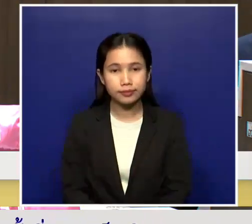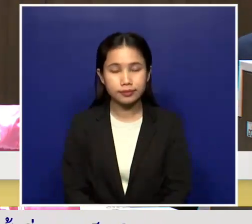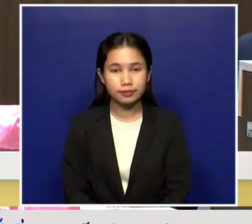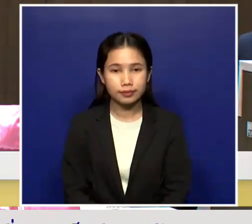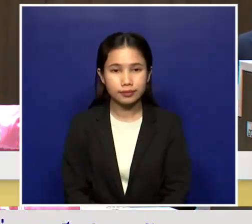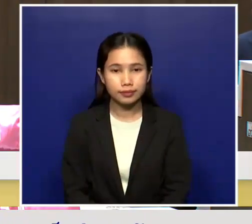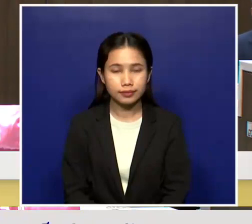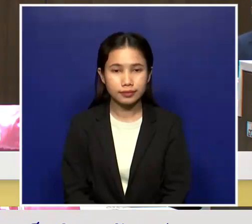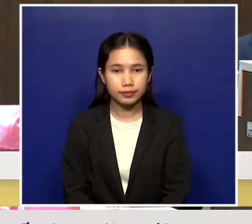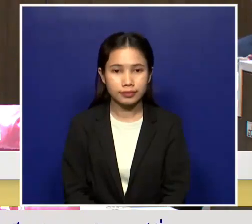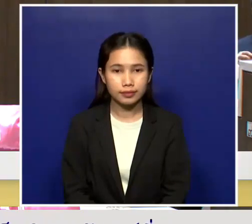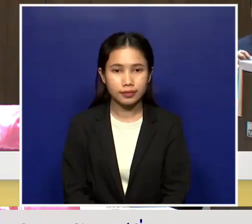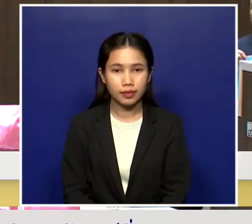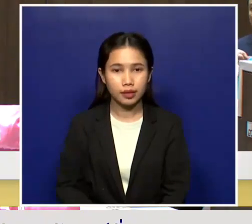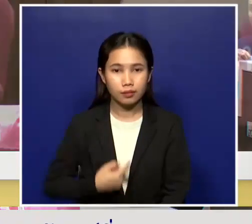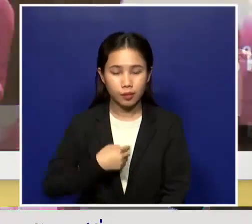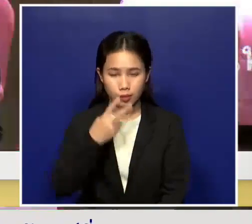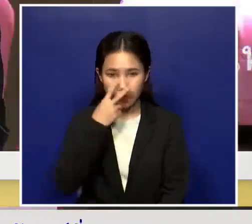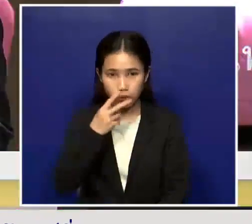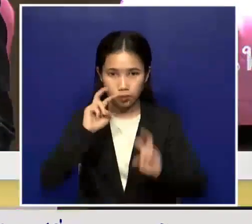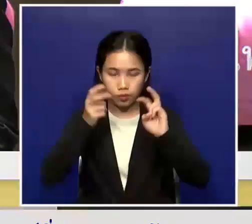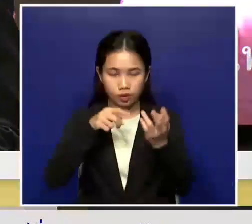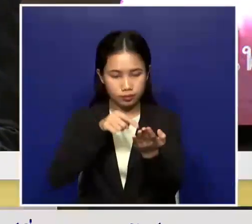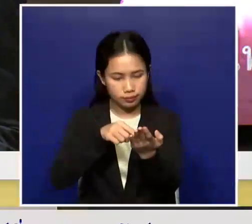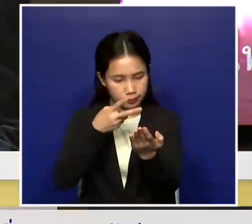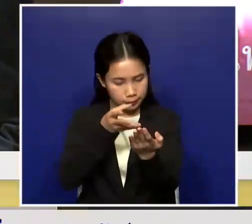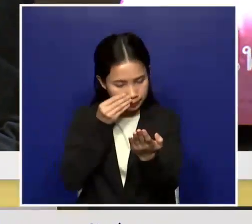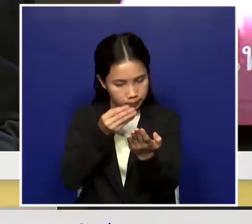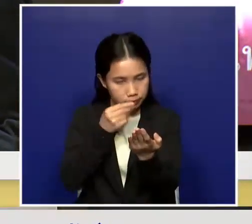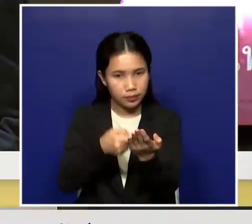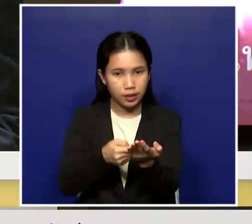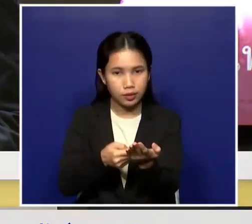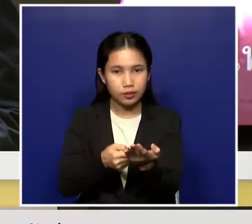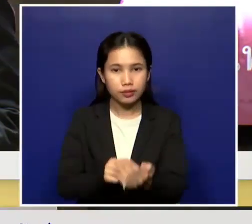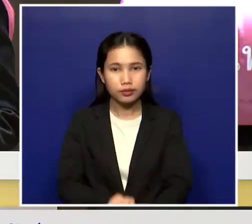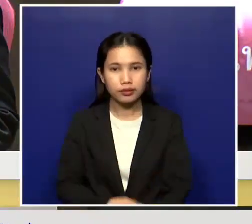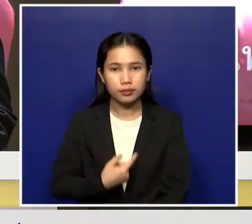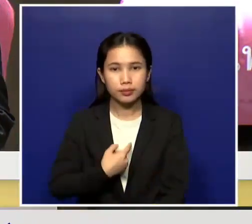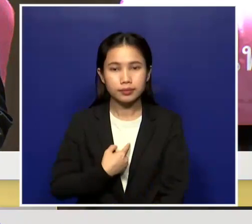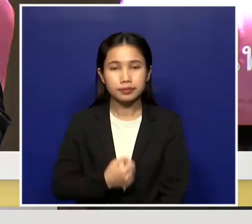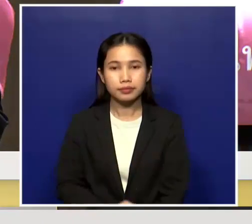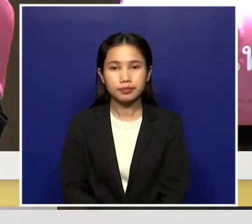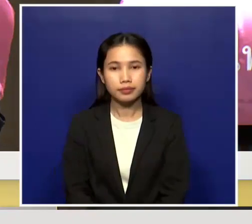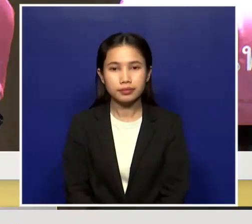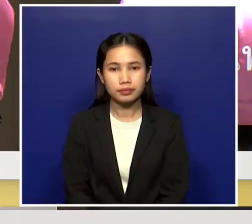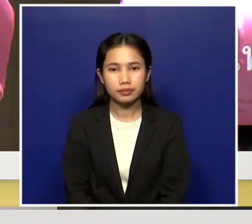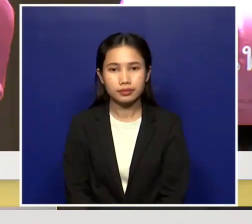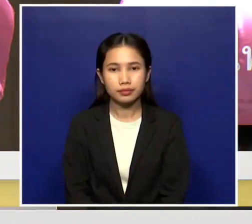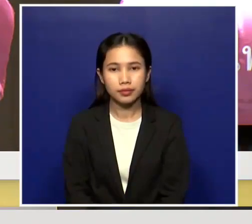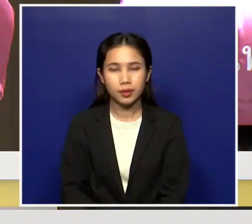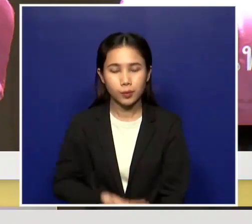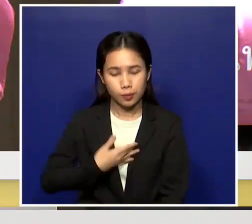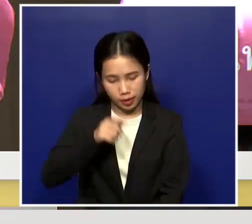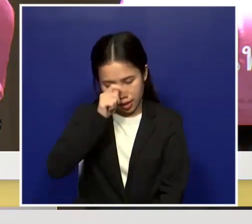เมื่อได้ศึกษาเรื่องนี้ว่ามีที่มาที่ไปยังไงเนี่ยบอกตรงๆเลยนะครับผมเลื่อมใสบุคคลคนนี้ม